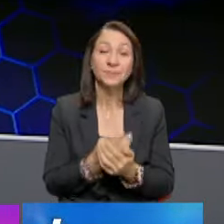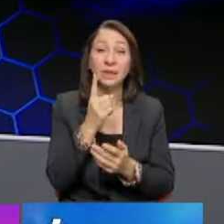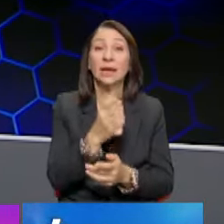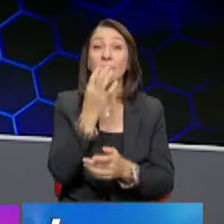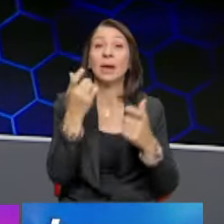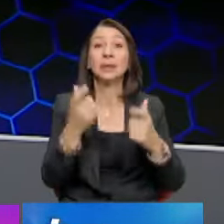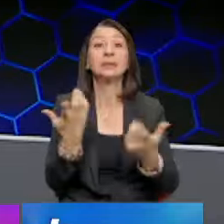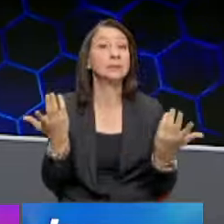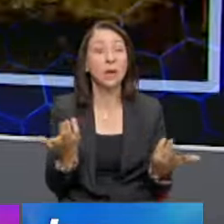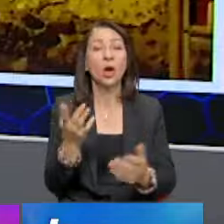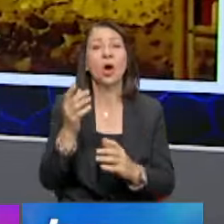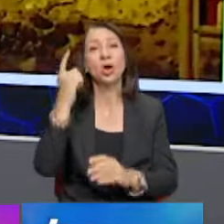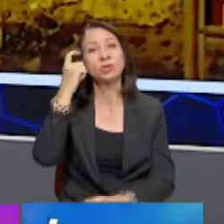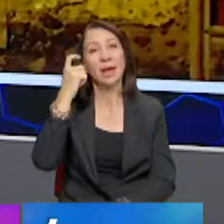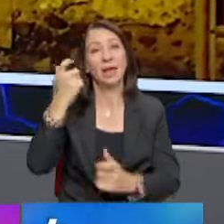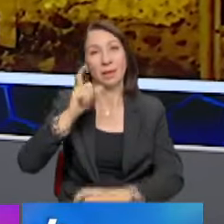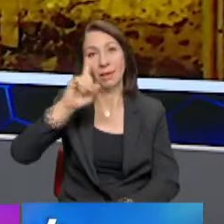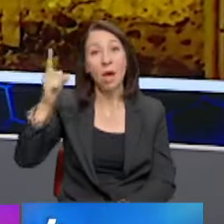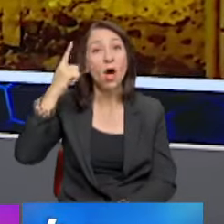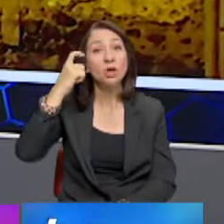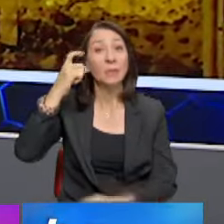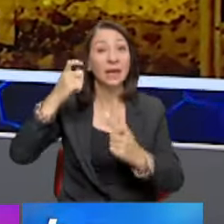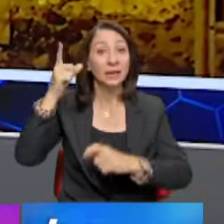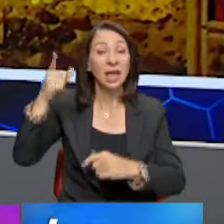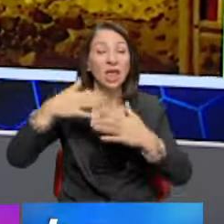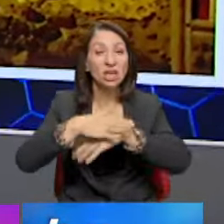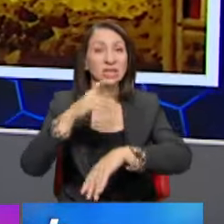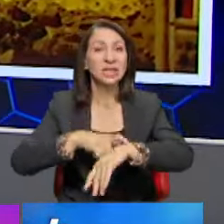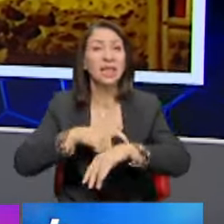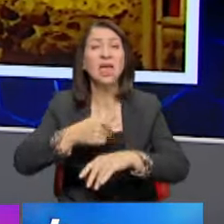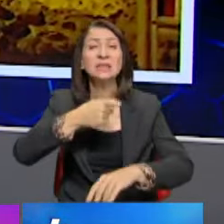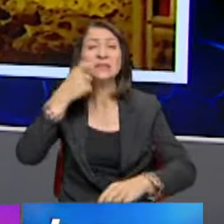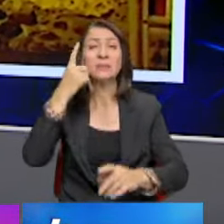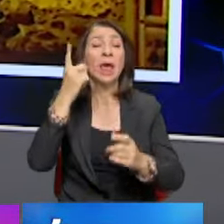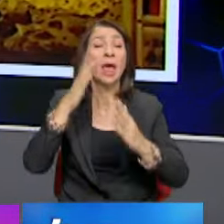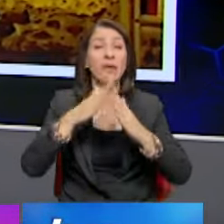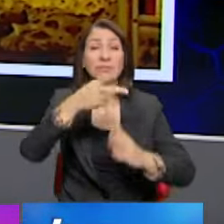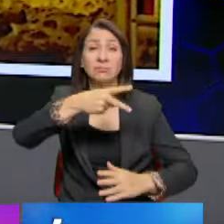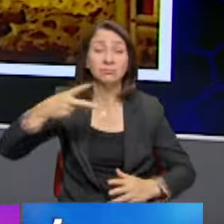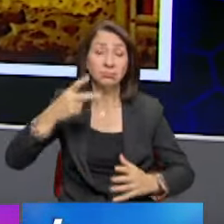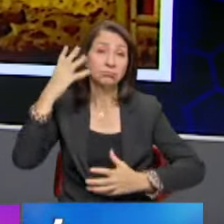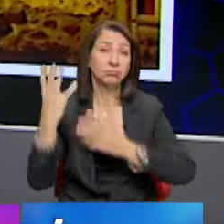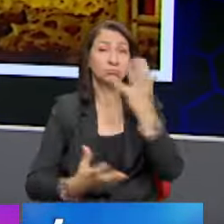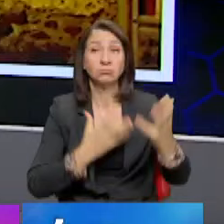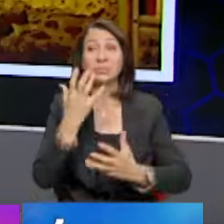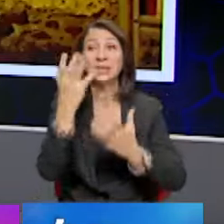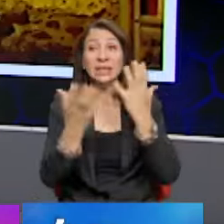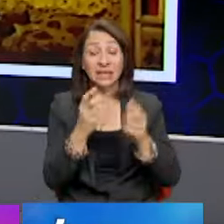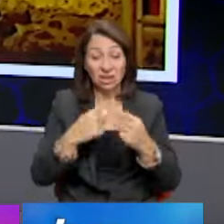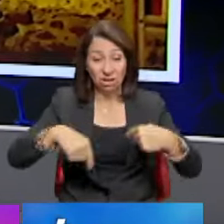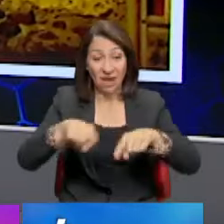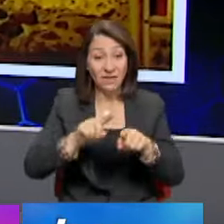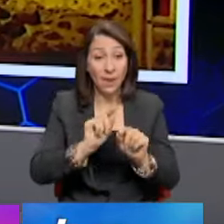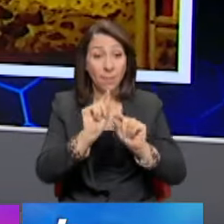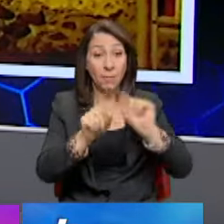haber durağımız için Osmaniye'ye gideceğiz. Osmaniye'de gece saatlerinde tarihi bir konakta yangın çıktı. Yangın diğer çevre